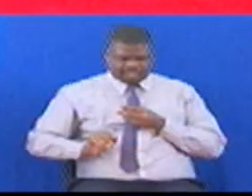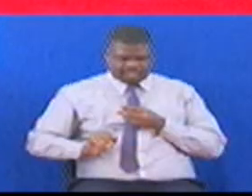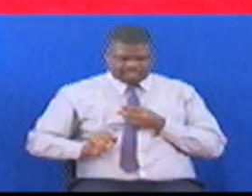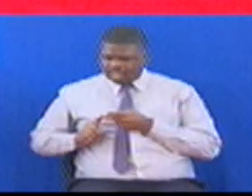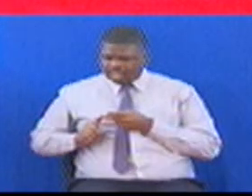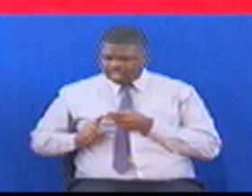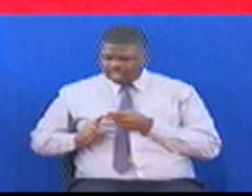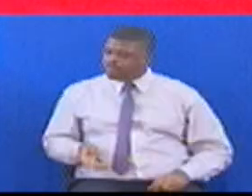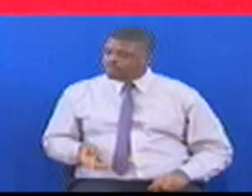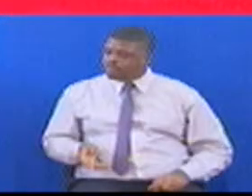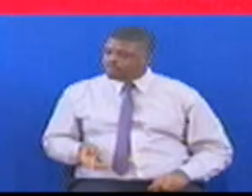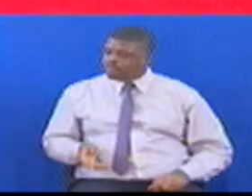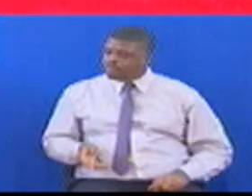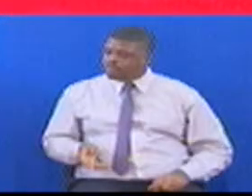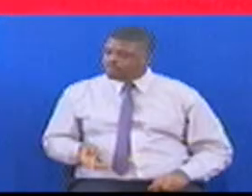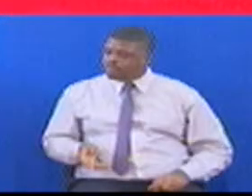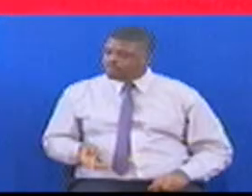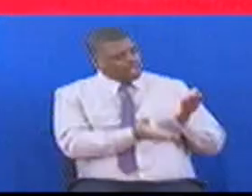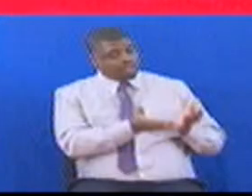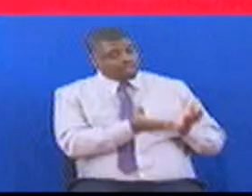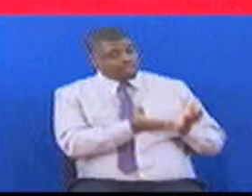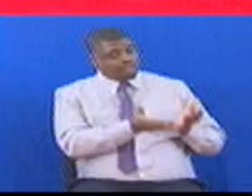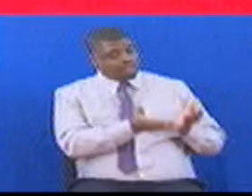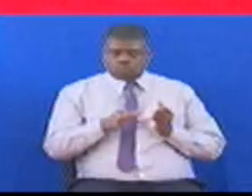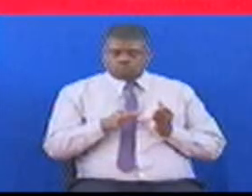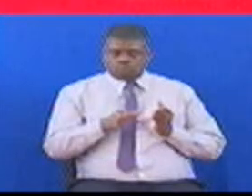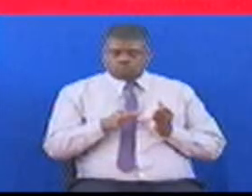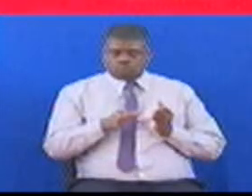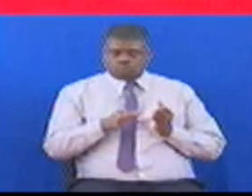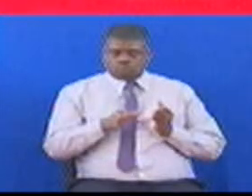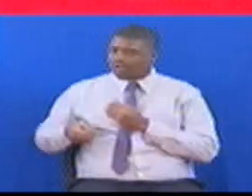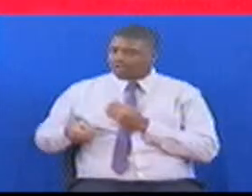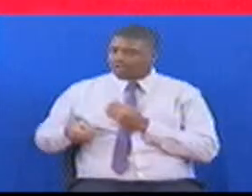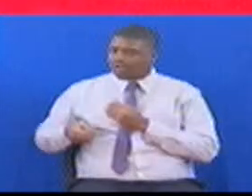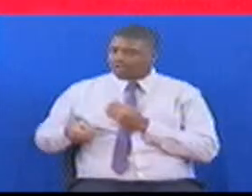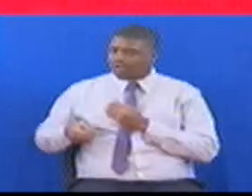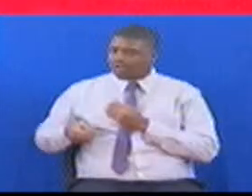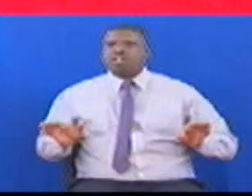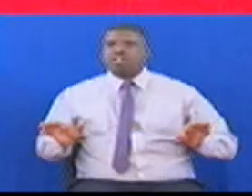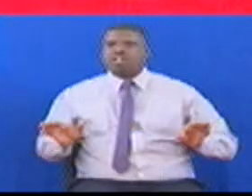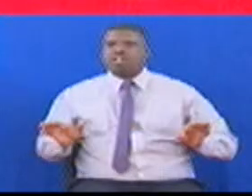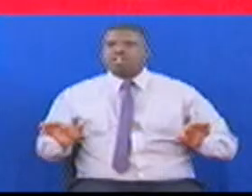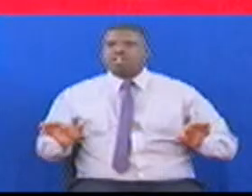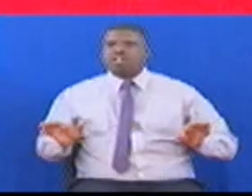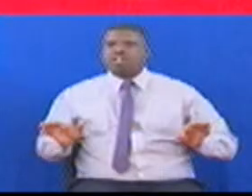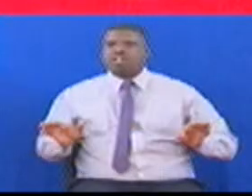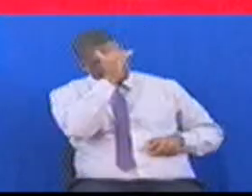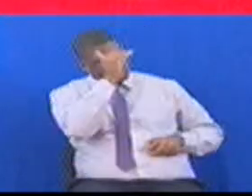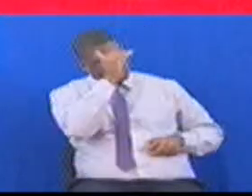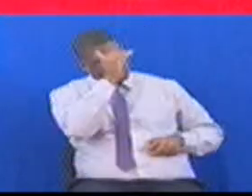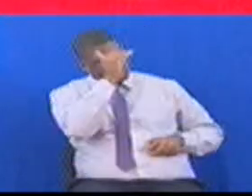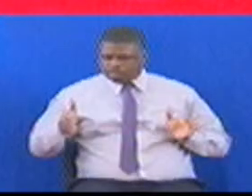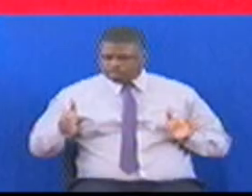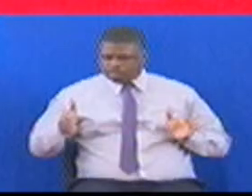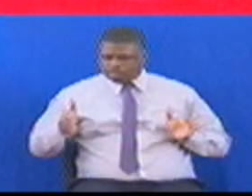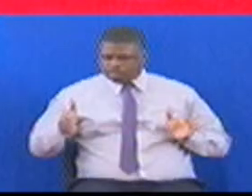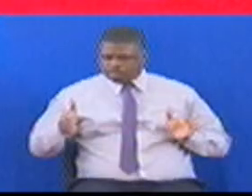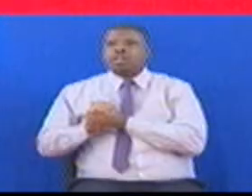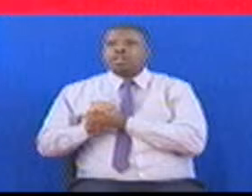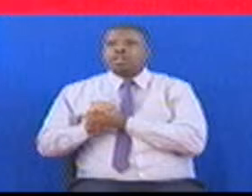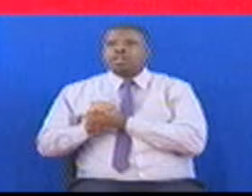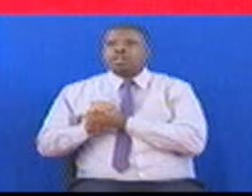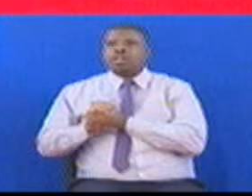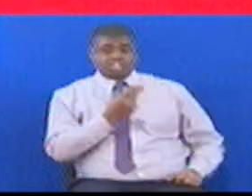Speaker, tathmini ya kiuchumi iliyofanyika kwa kipindi cha Januari hadi Aprili